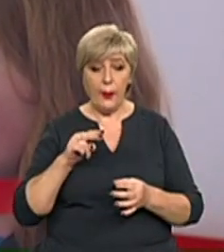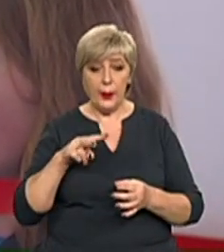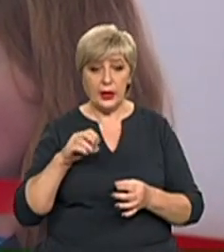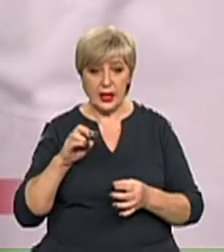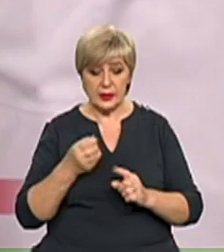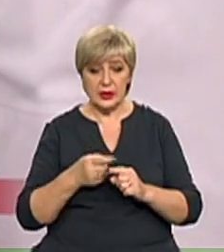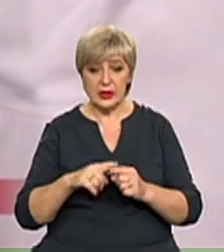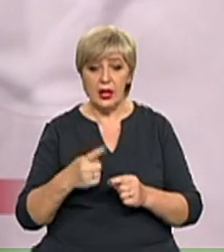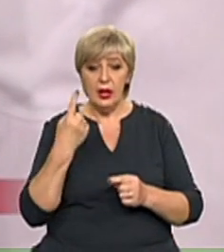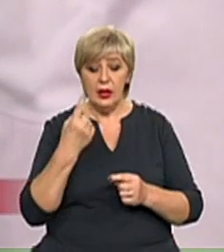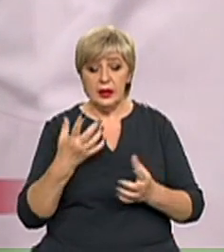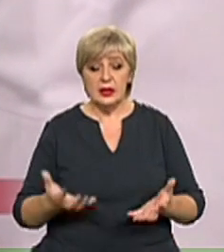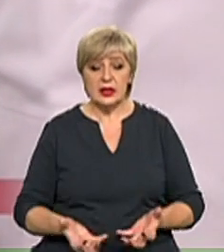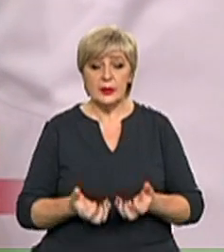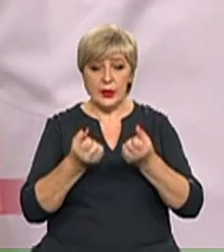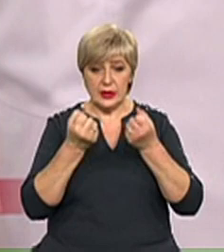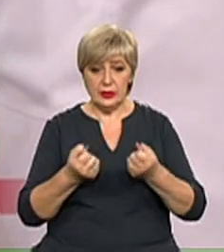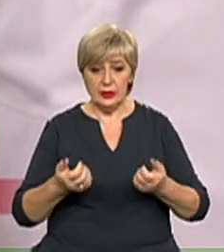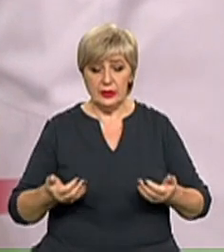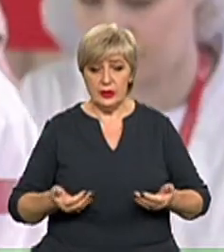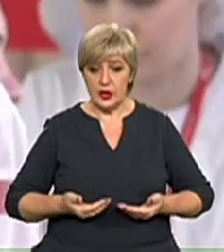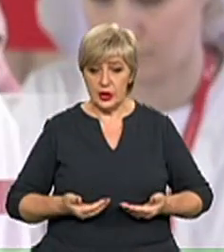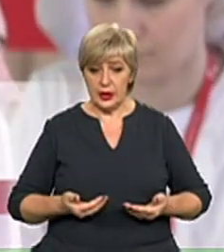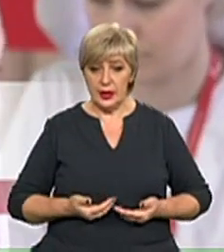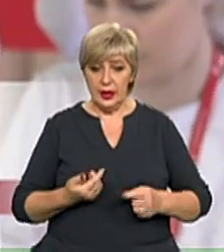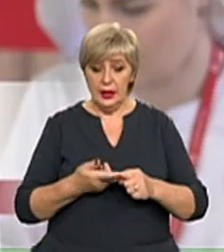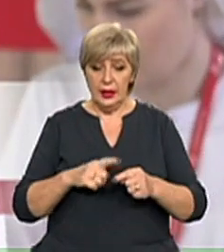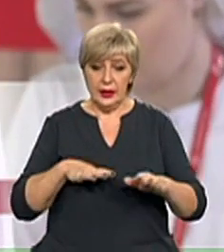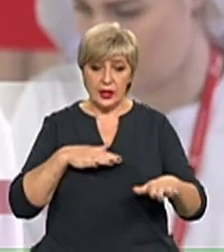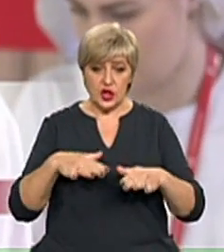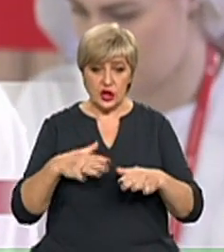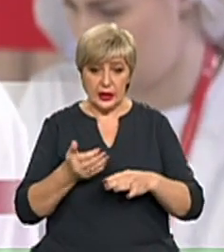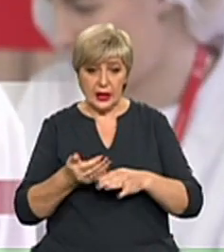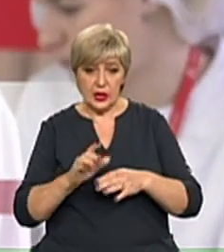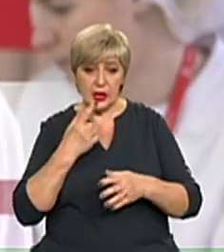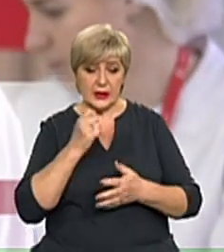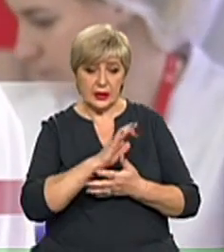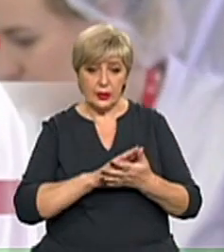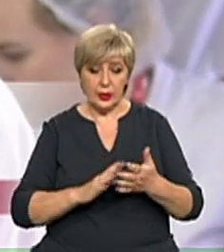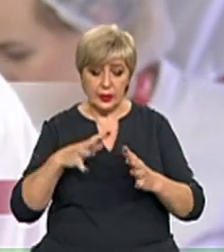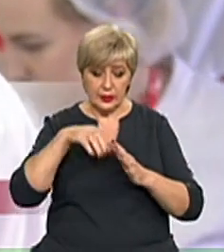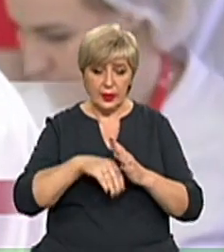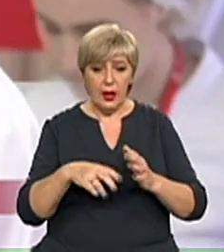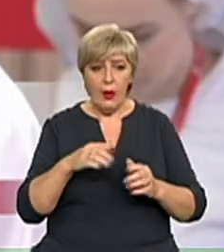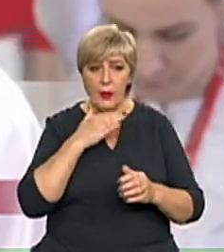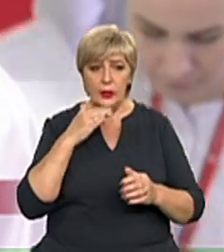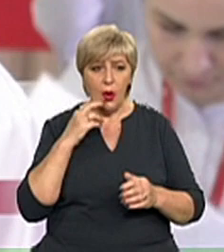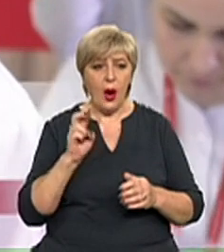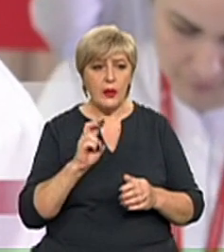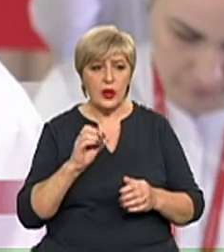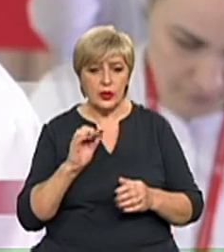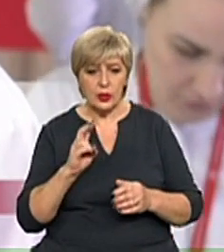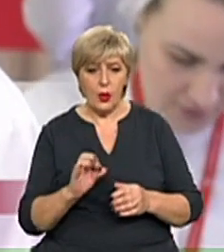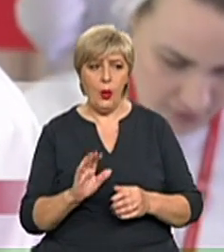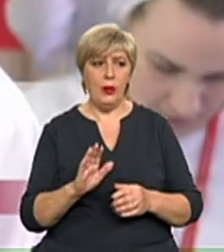спасене життя. Плазма – це жидка частина крові, в якій дуже багато білків різних фракцій, імуноглобуліни.